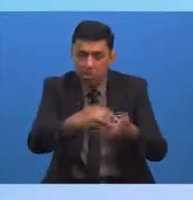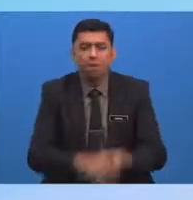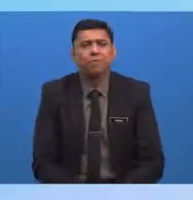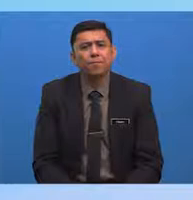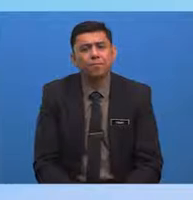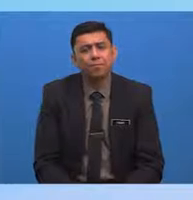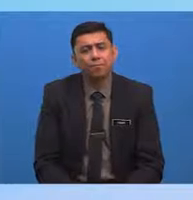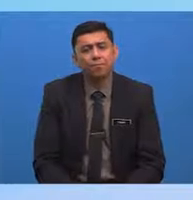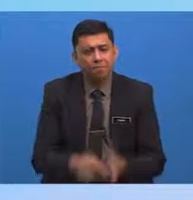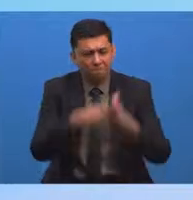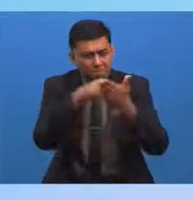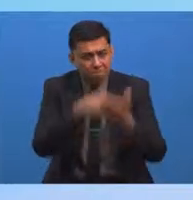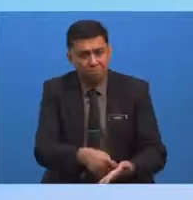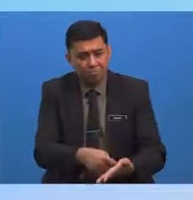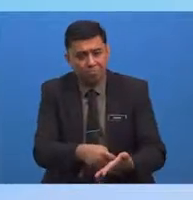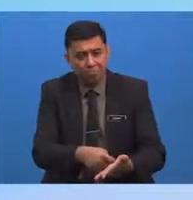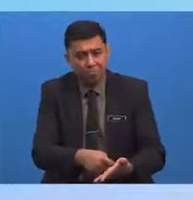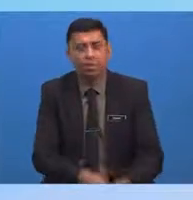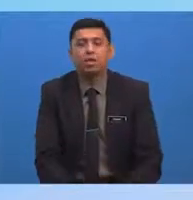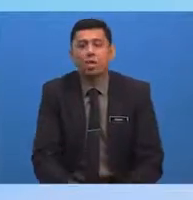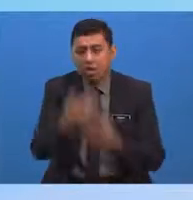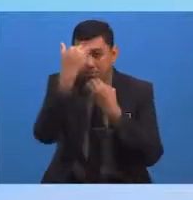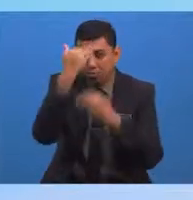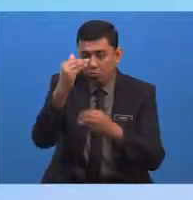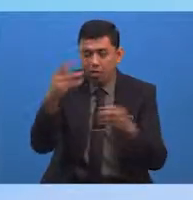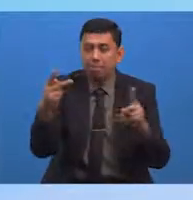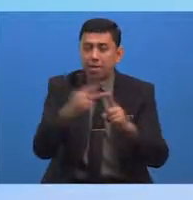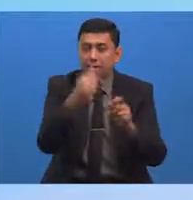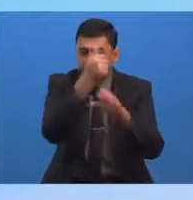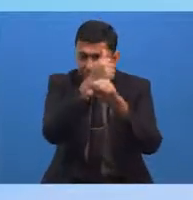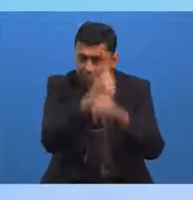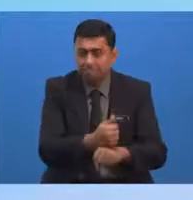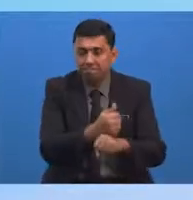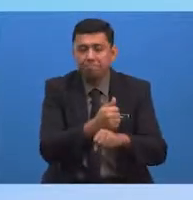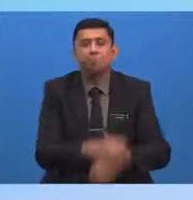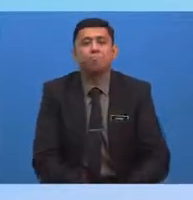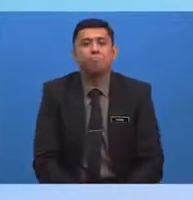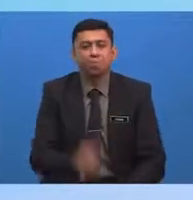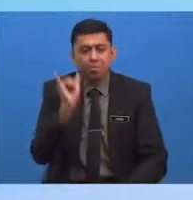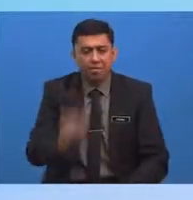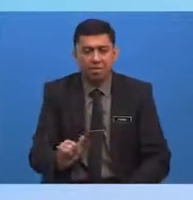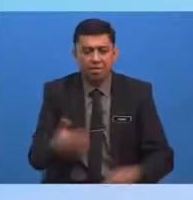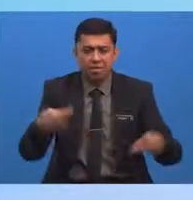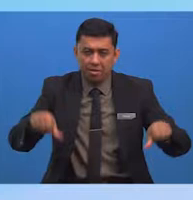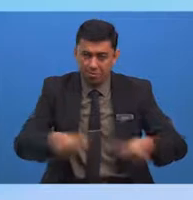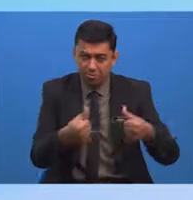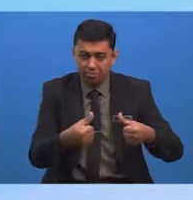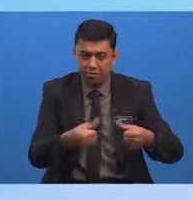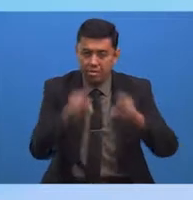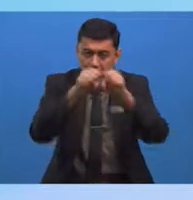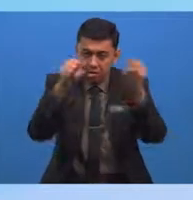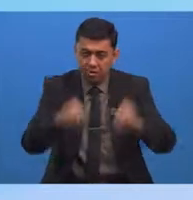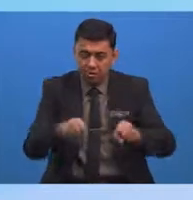Sarawak menekankan konsep kepatuhan kepada adat. Masyarakat Sarawak yang mengamalkan sistem